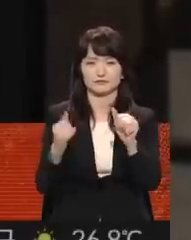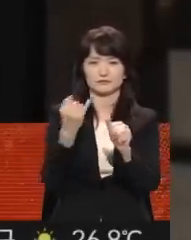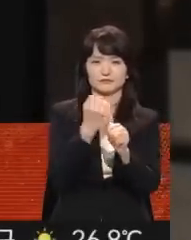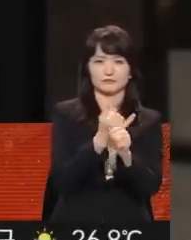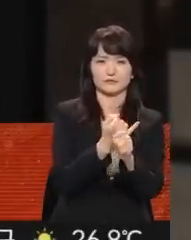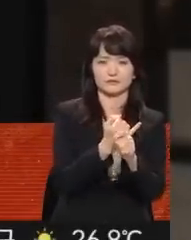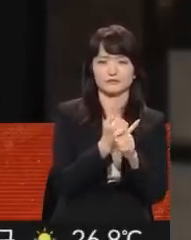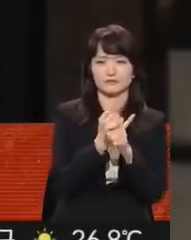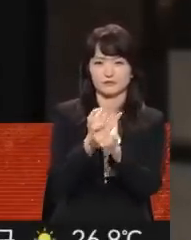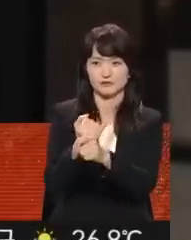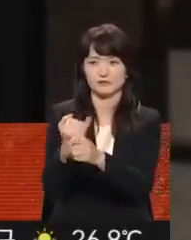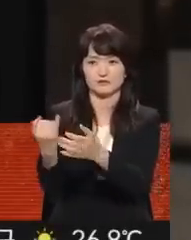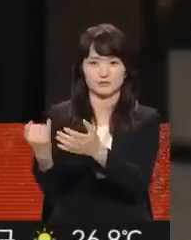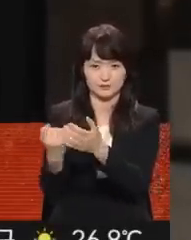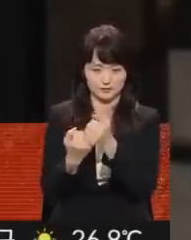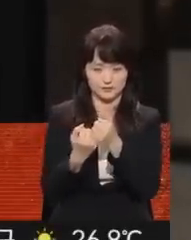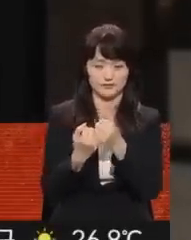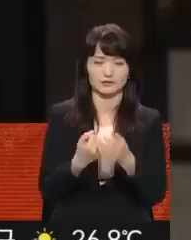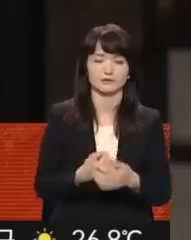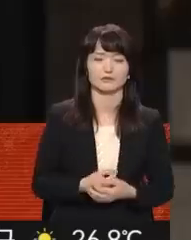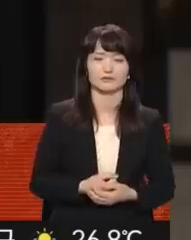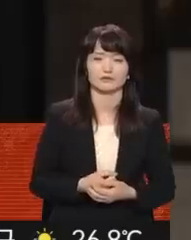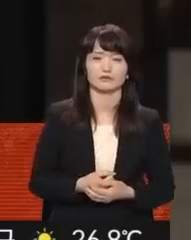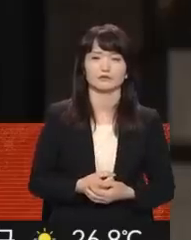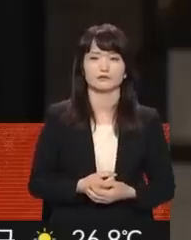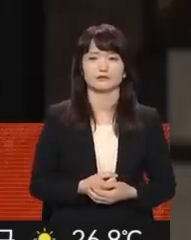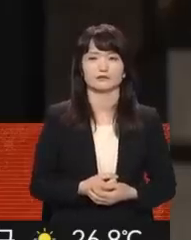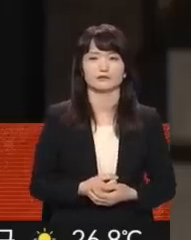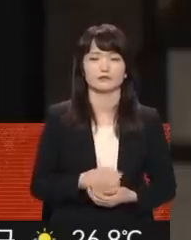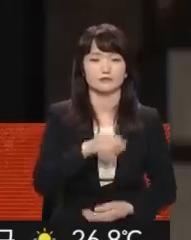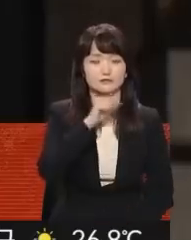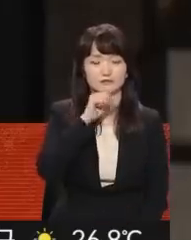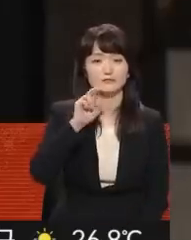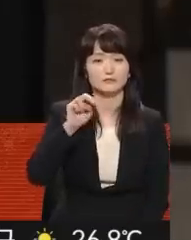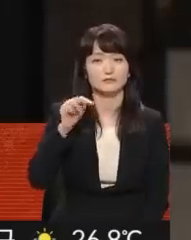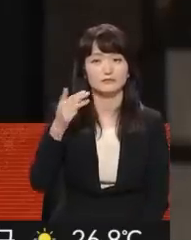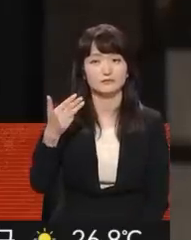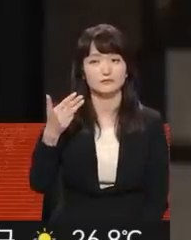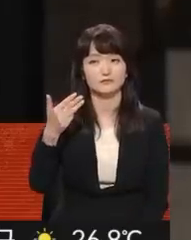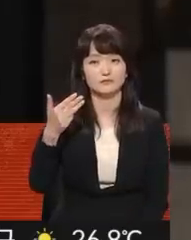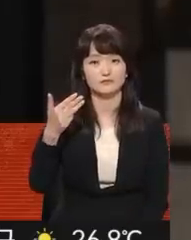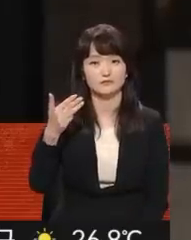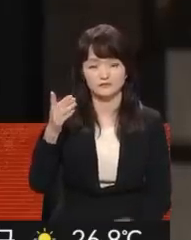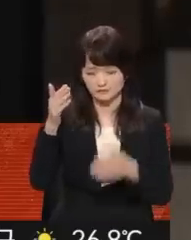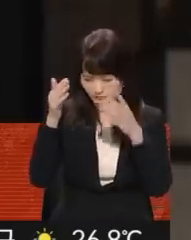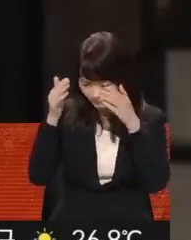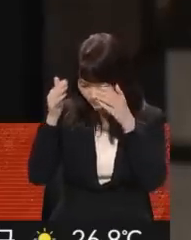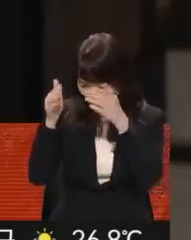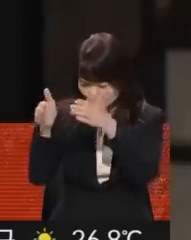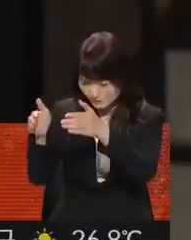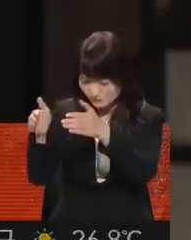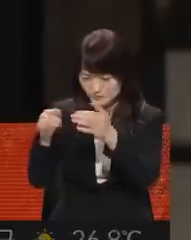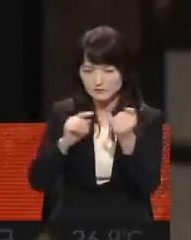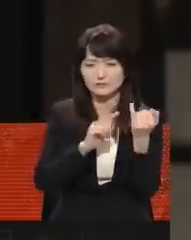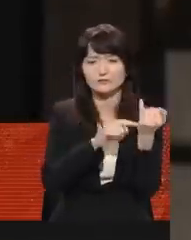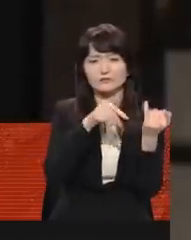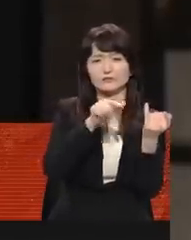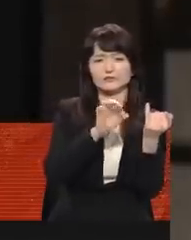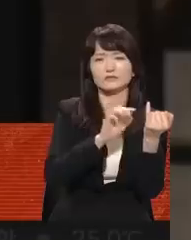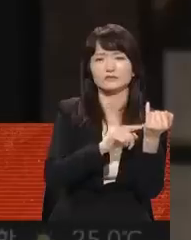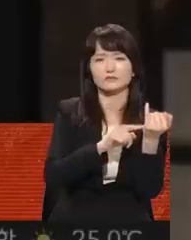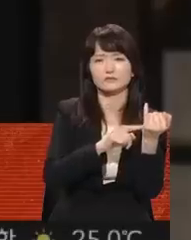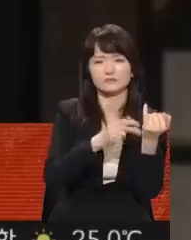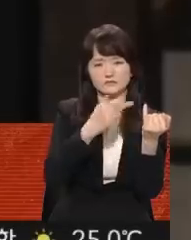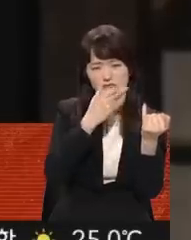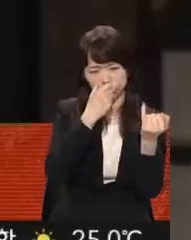해서 잡히지 않았습니까 제가 봤을 때는이 그 28점이라고 하는 그 점수에 너무 메모리 돼서이 사람을 뭐 이렇게